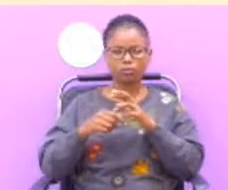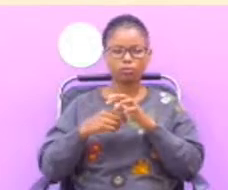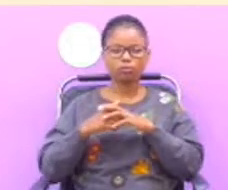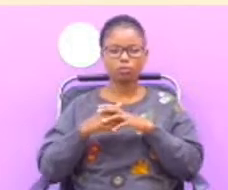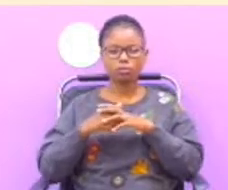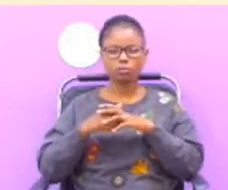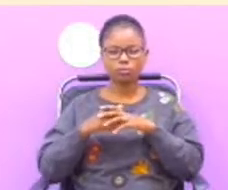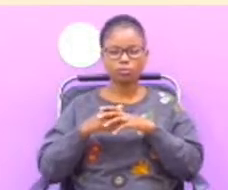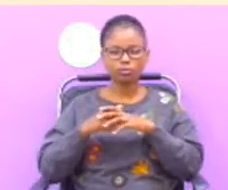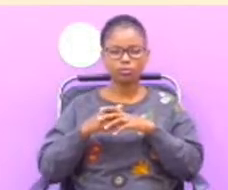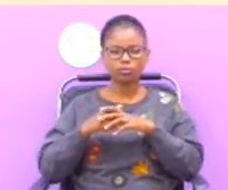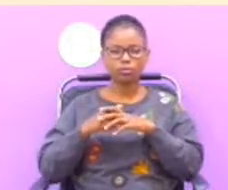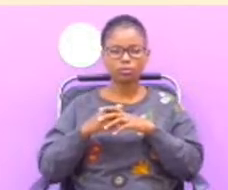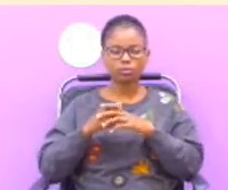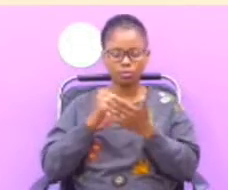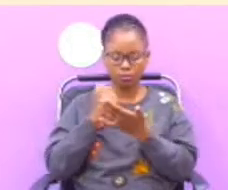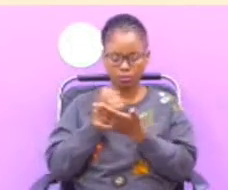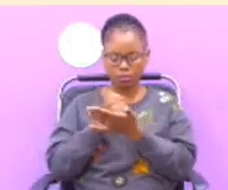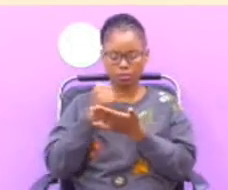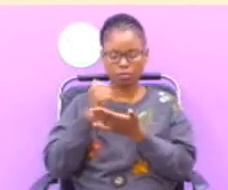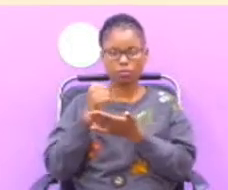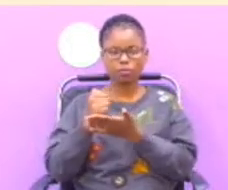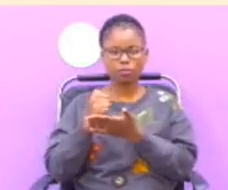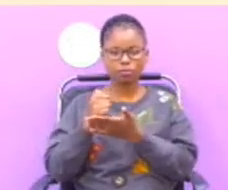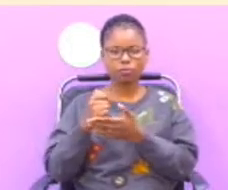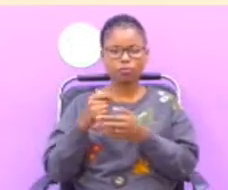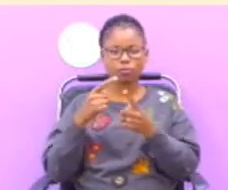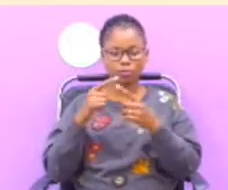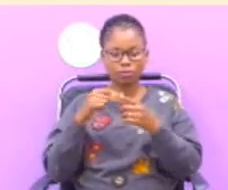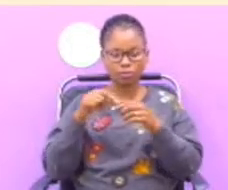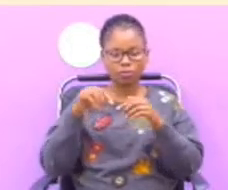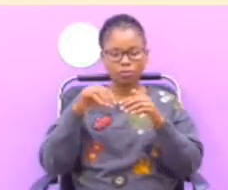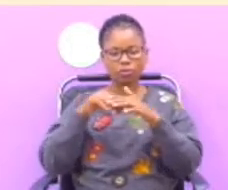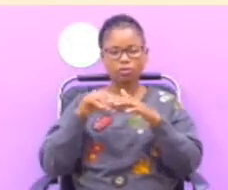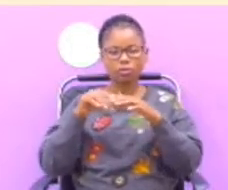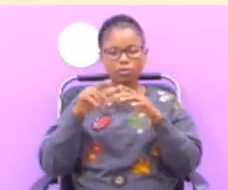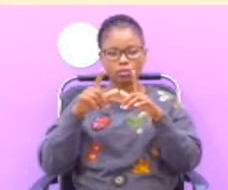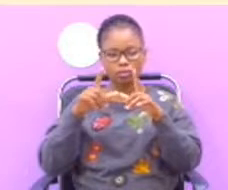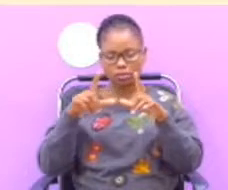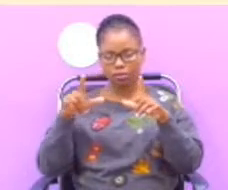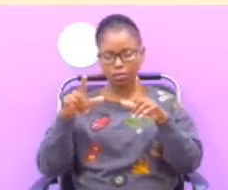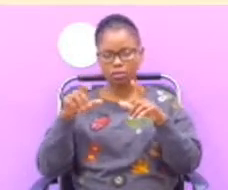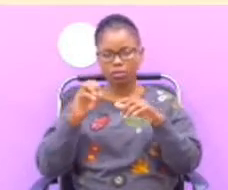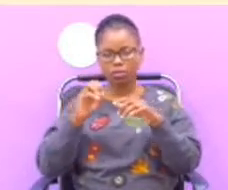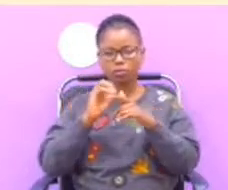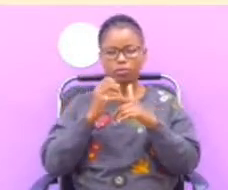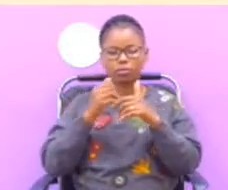gai matirafatara passport ya kuigira iria ini dhinie ate ya kuigira meri ini taisio.